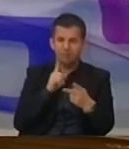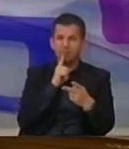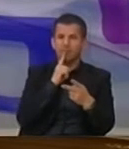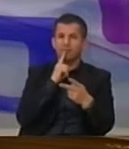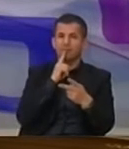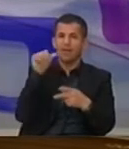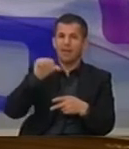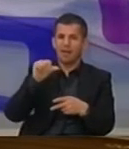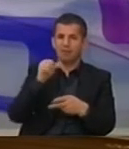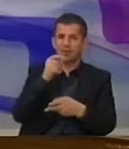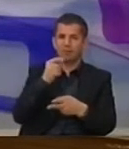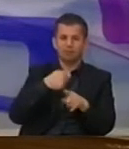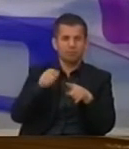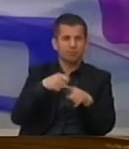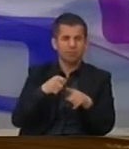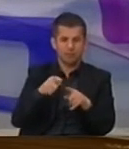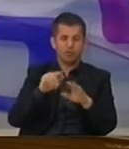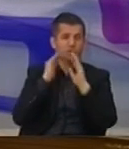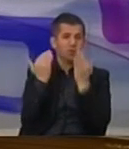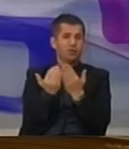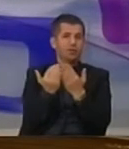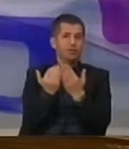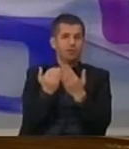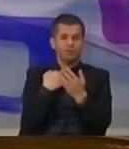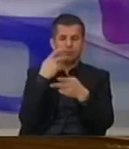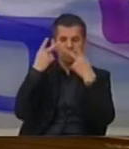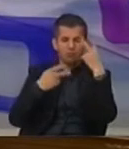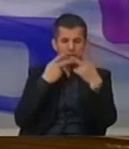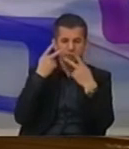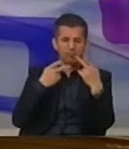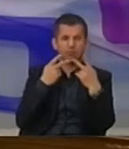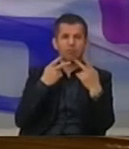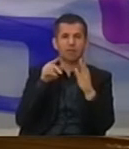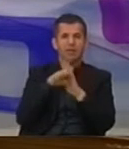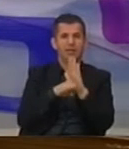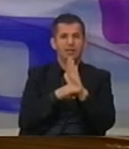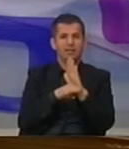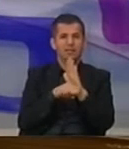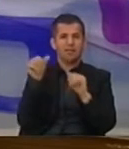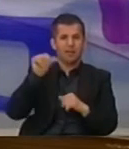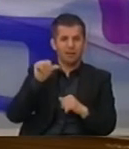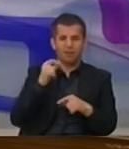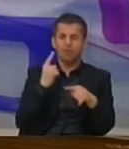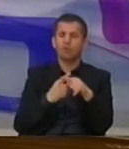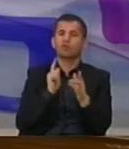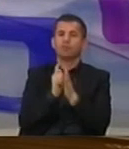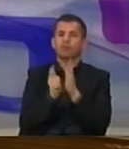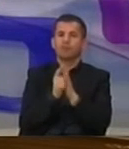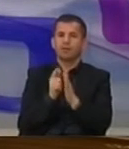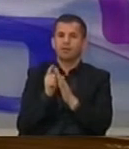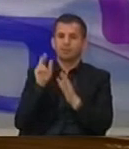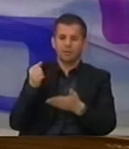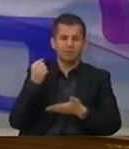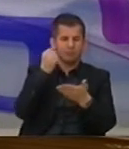rregullimit të naftës, në kuadër të këtij departamenti, po bëjmë rishikimin e ligjit të naftës dhe shumë shpejt do e sjellim për